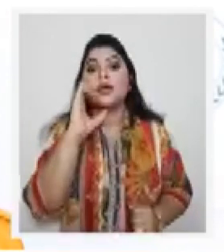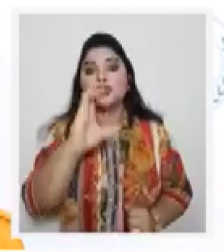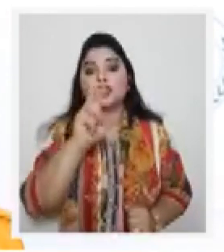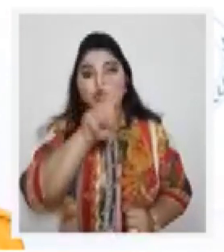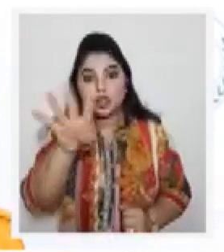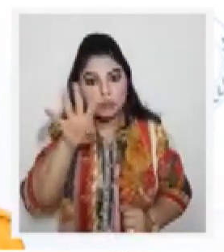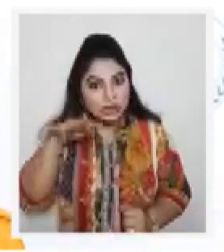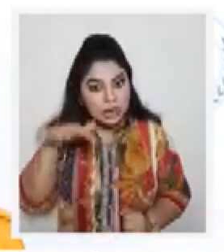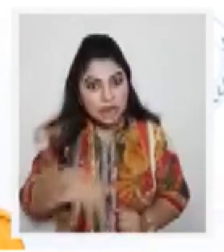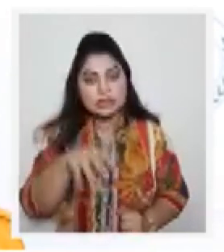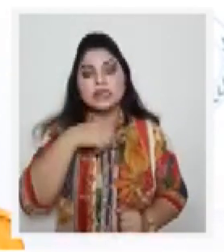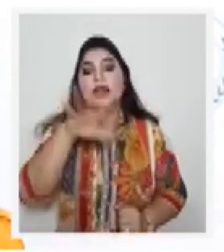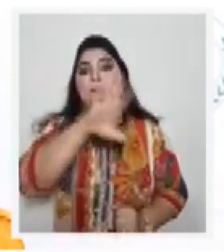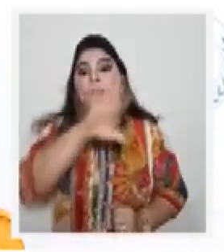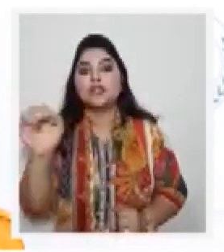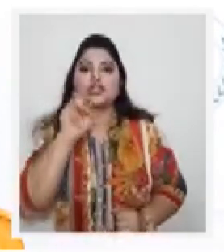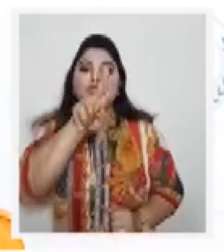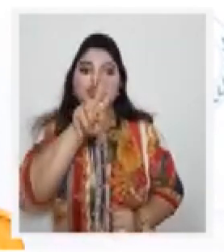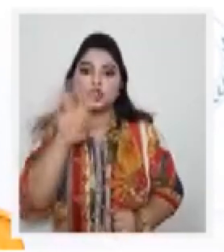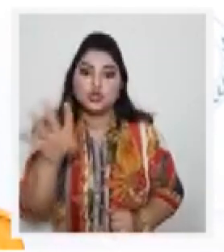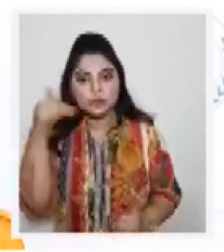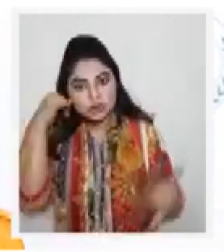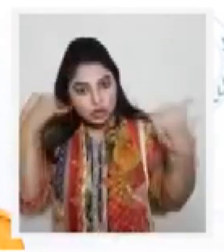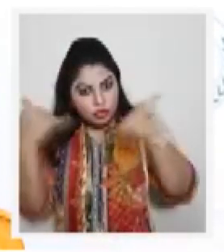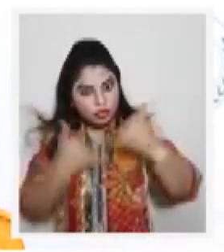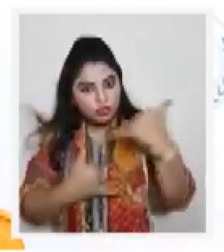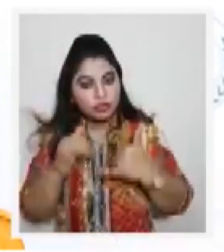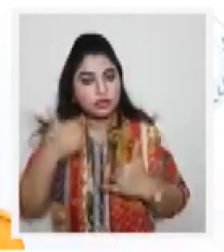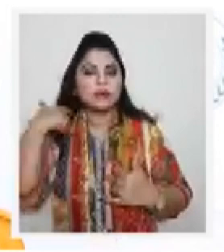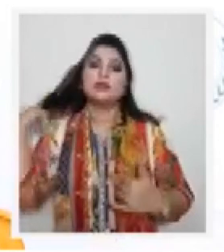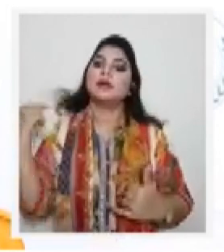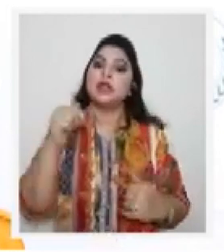১৬৬৩৬৯টি এবং এ পর্যন্ত ফোন কল গ্রহণ করা হয়েছে